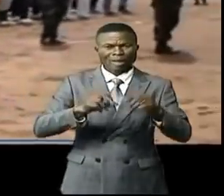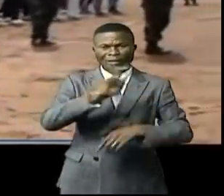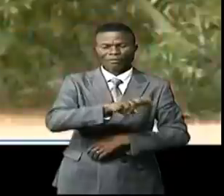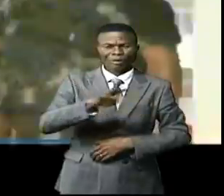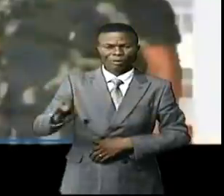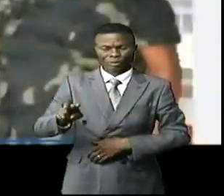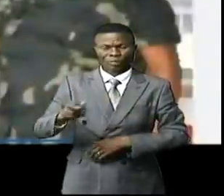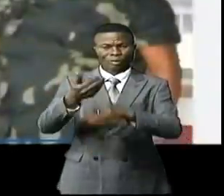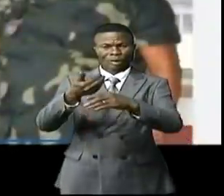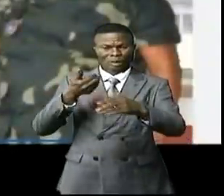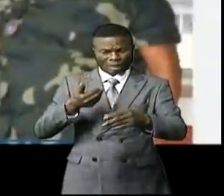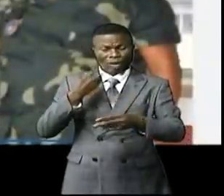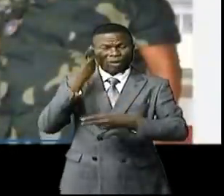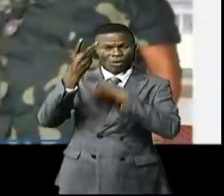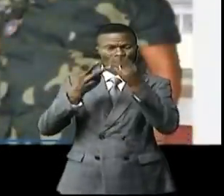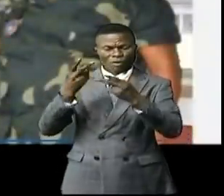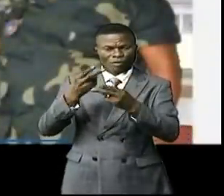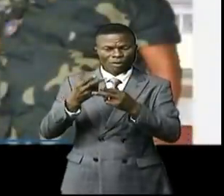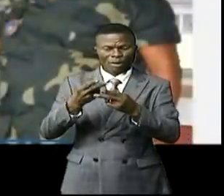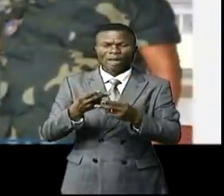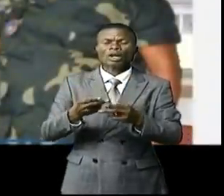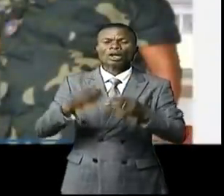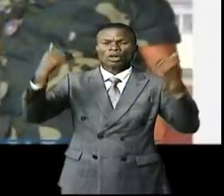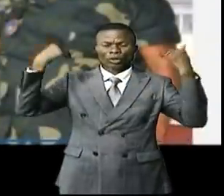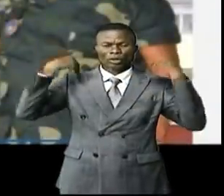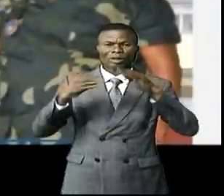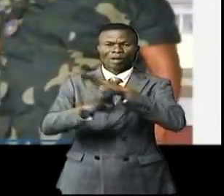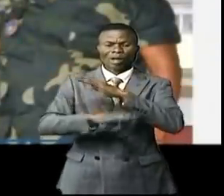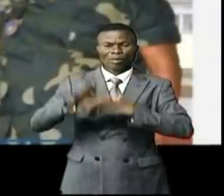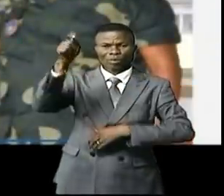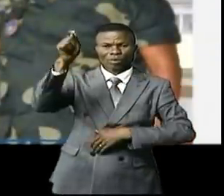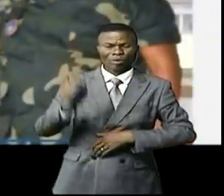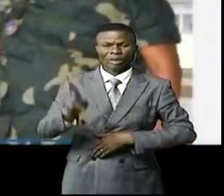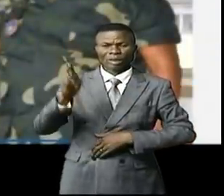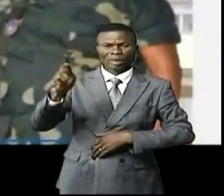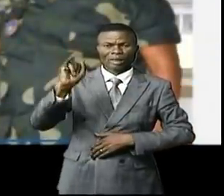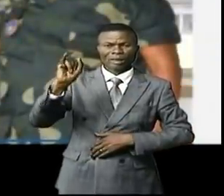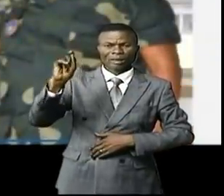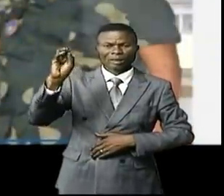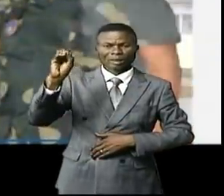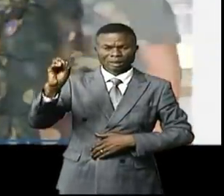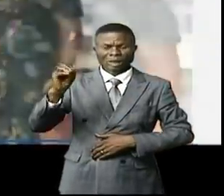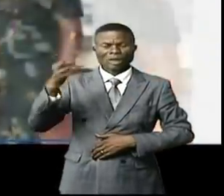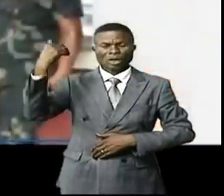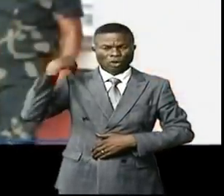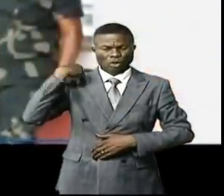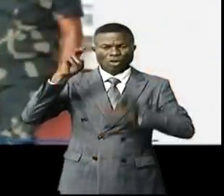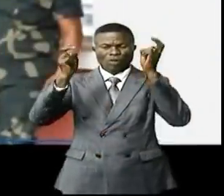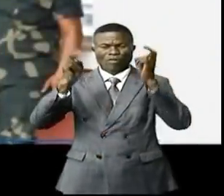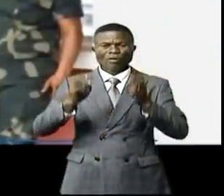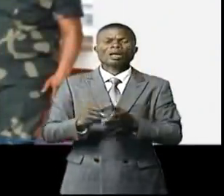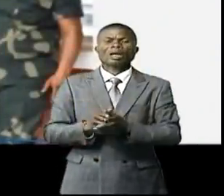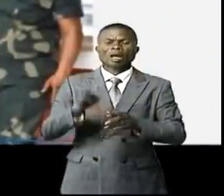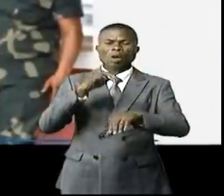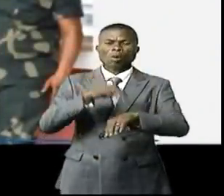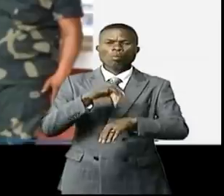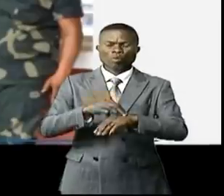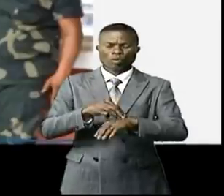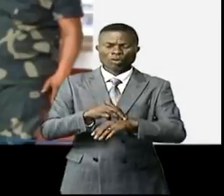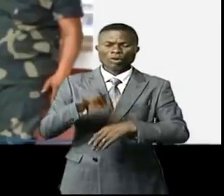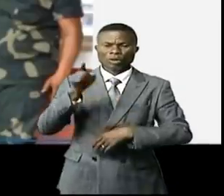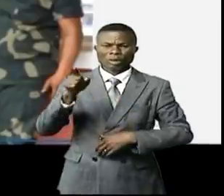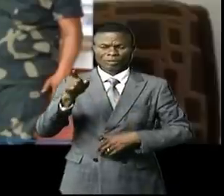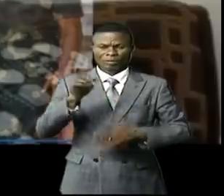Bien avant, elle a rendu une visite de courtoisie au commandant de la base militaire de Kitona et commandant place ville de Mwanda, le lieutenant général Ilunga